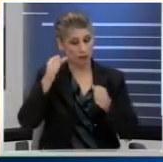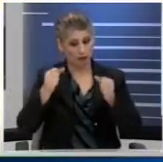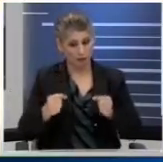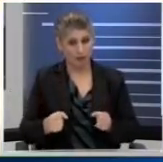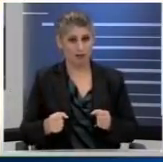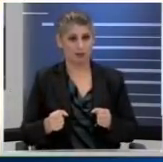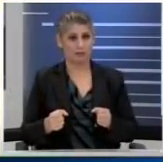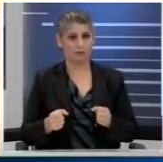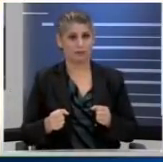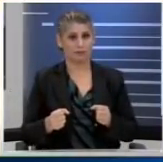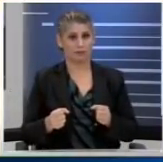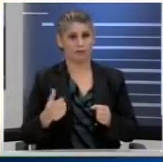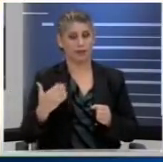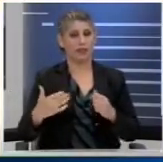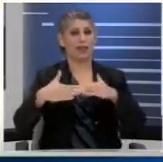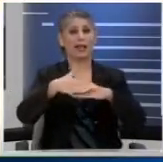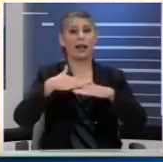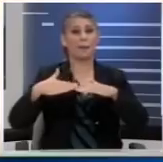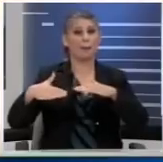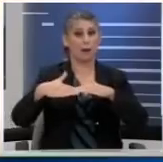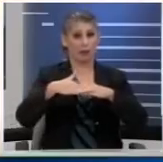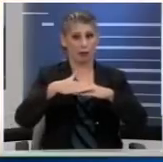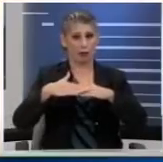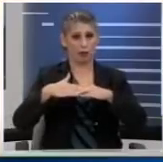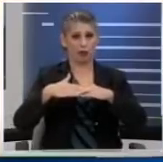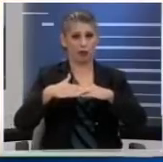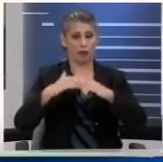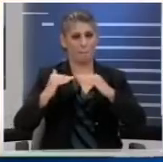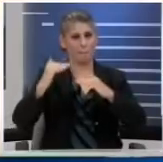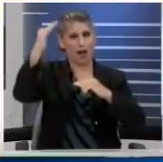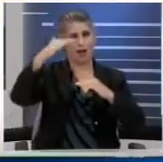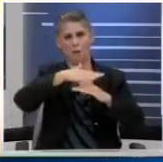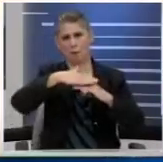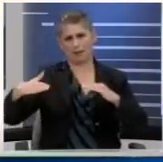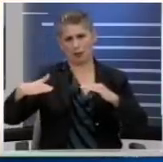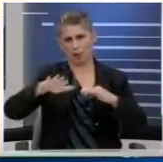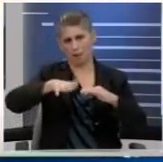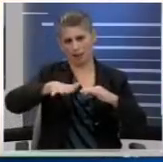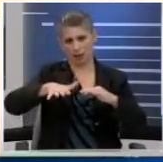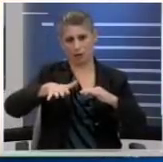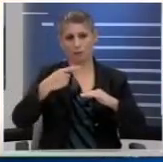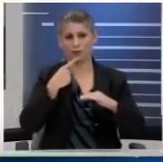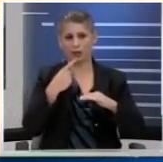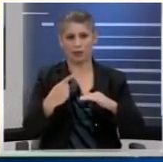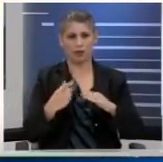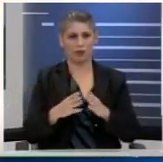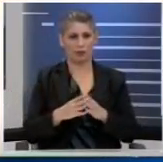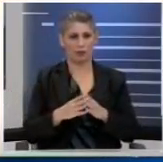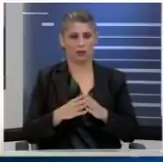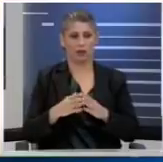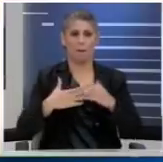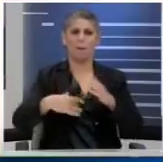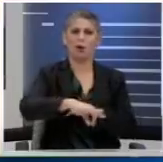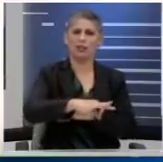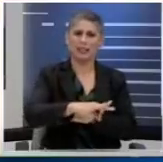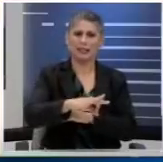έχει ένα επίπεδο άνω του μετρίου, και δεν μιλάω τώρα για πολυτεχνική